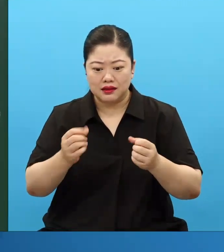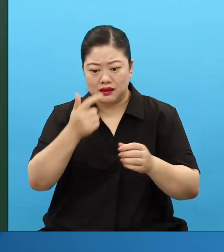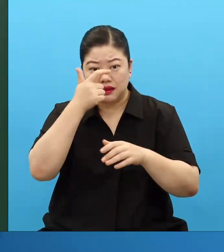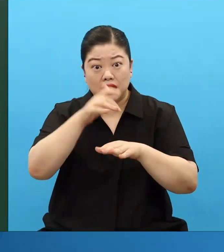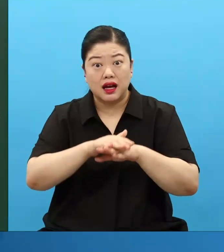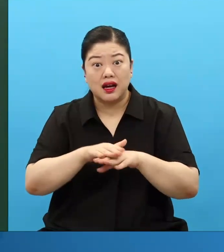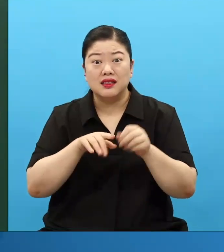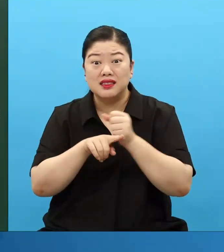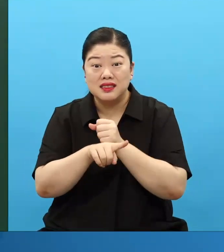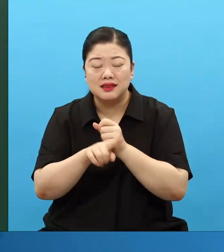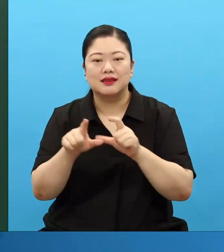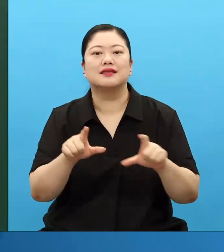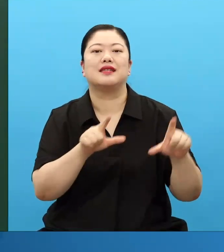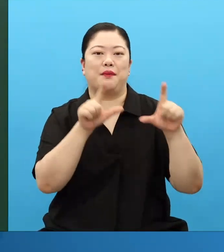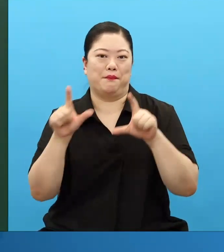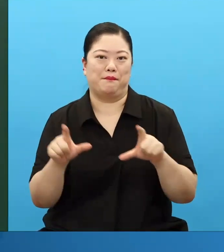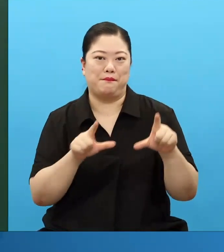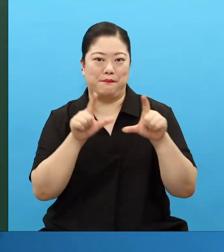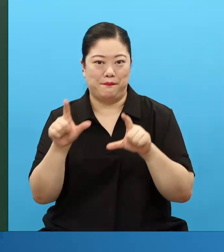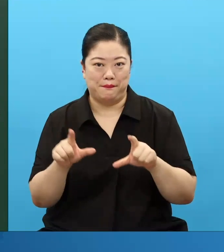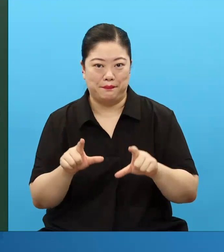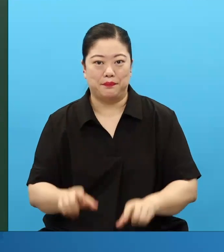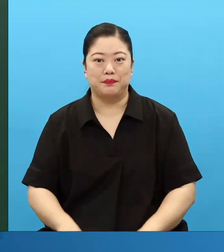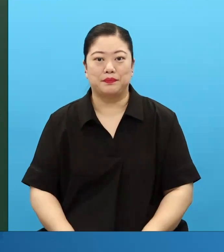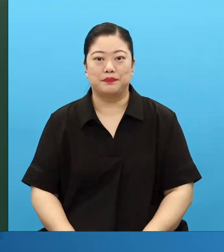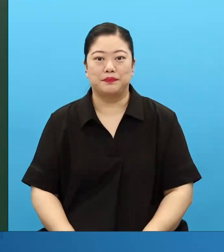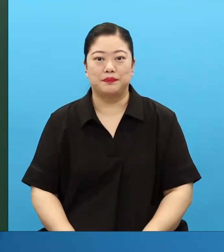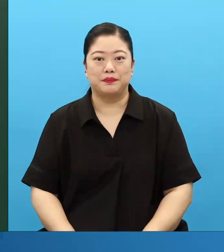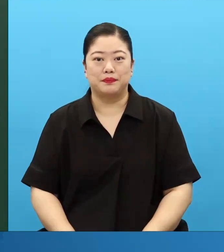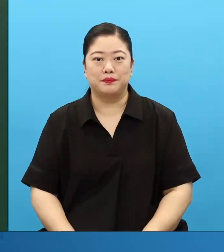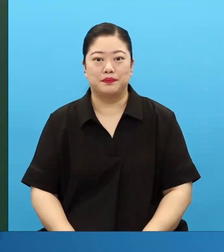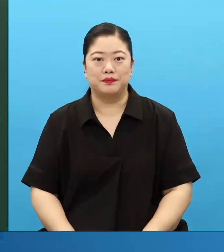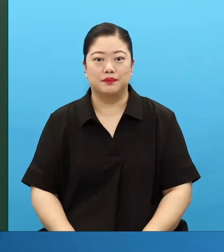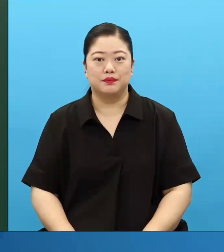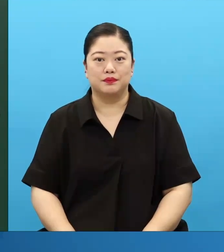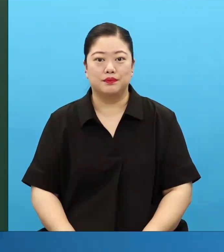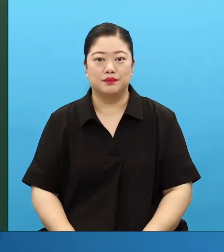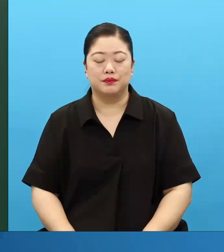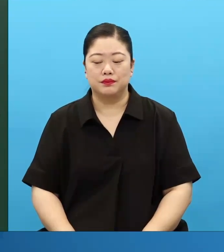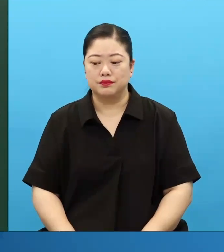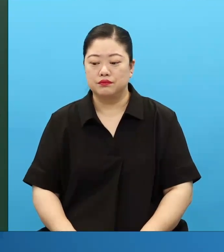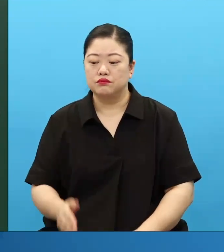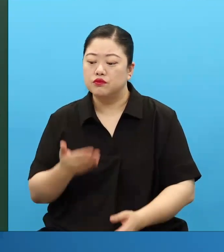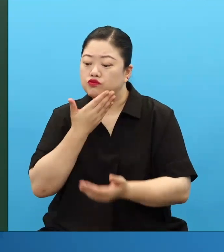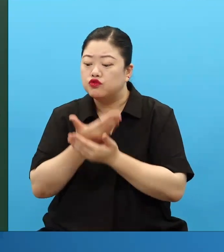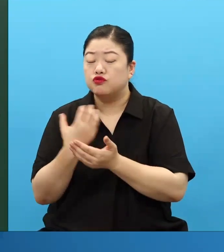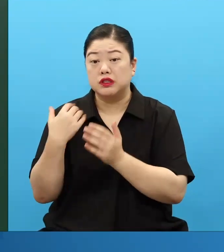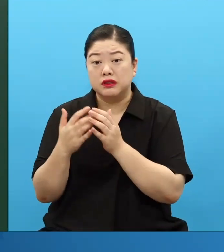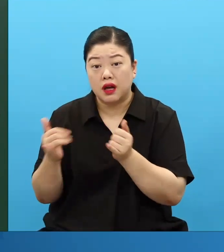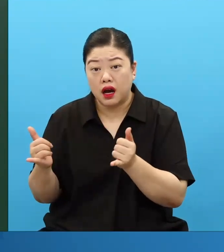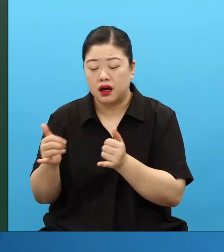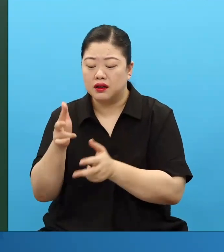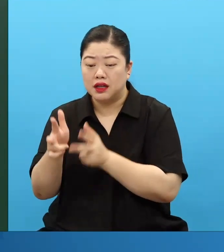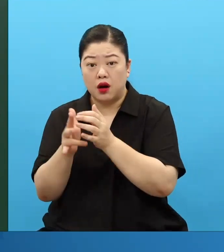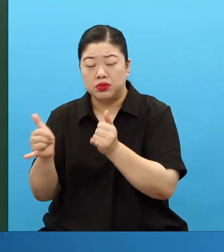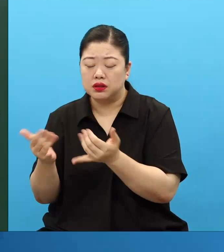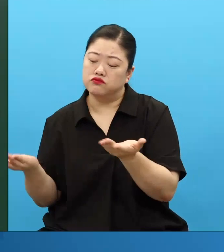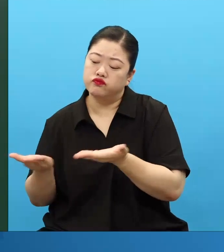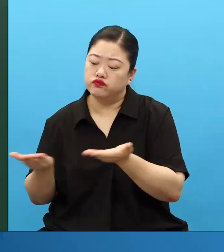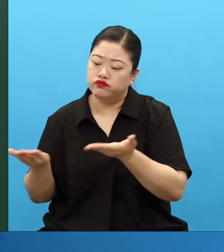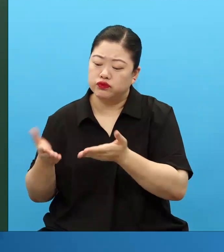evangelize. 제 같은 경우는 특별히 목사님들하고 같이 힘을 합쳐서 2, 3, 7 나라 살려야 될 사명이 있기